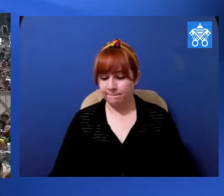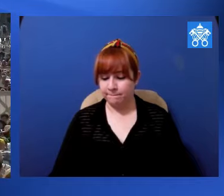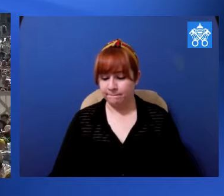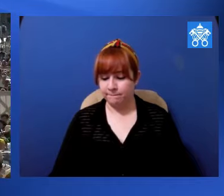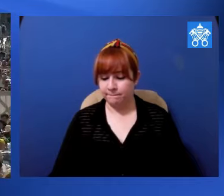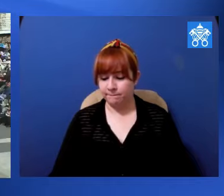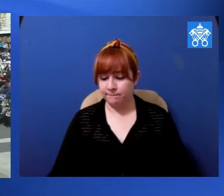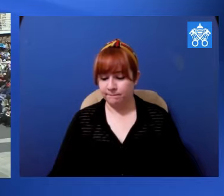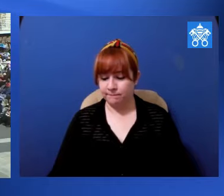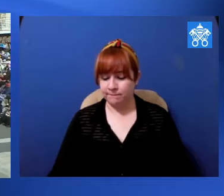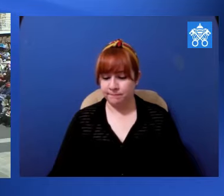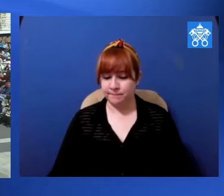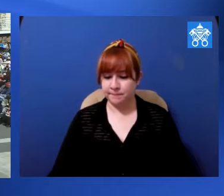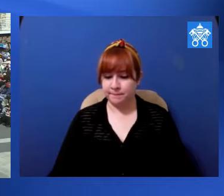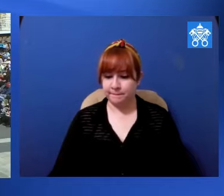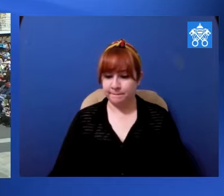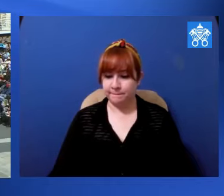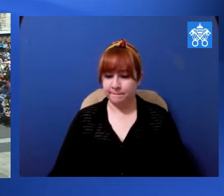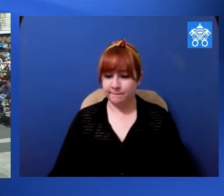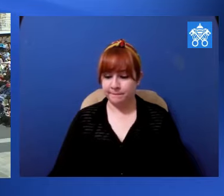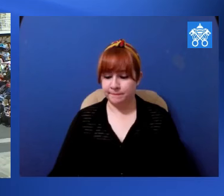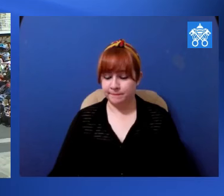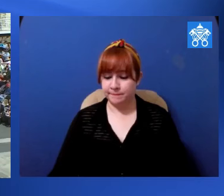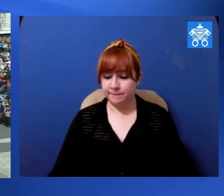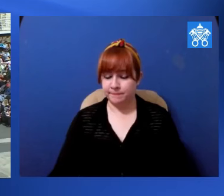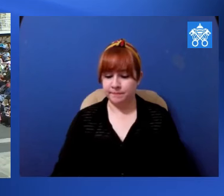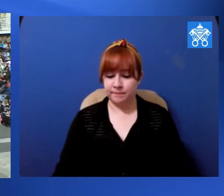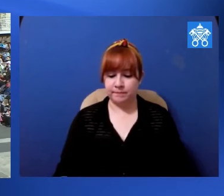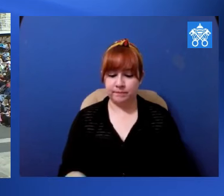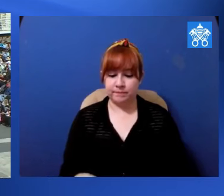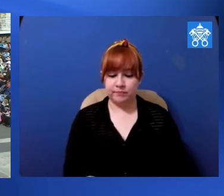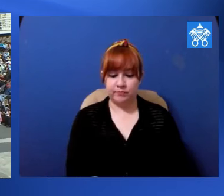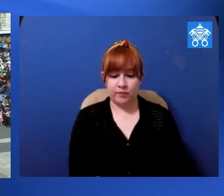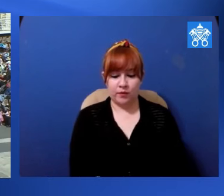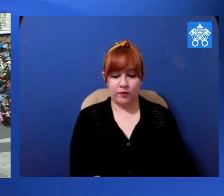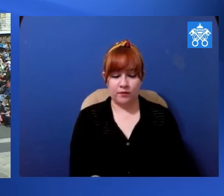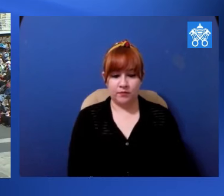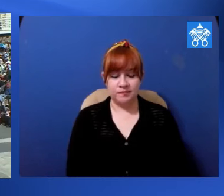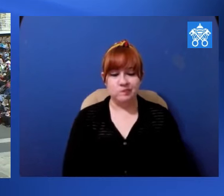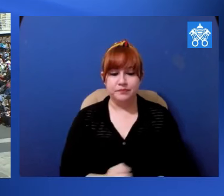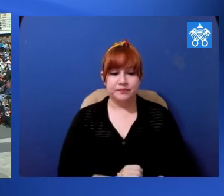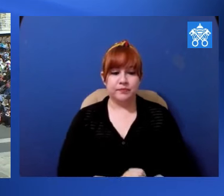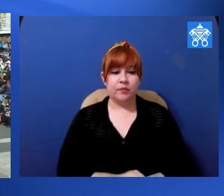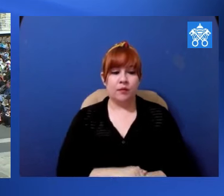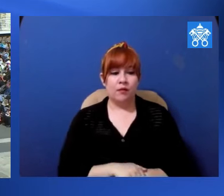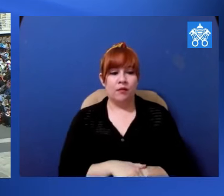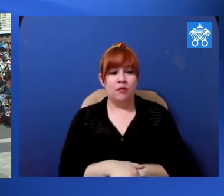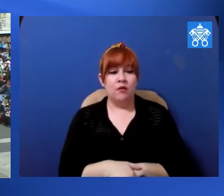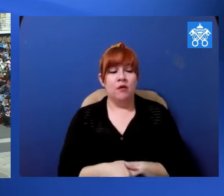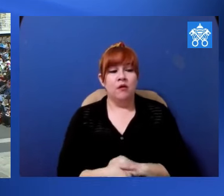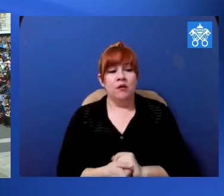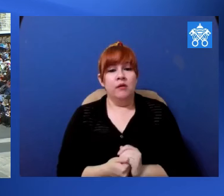مقطع من الكتاب المقدس قراءة شخصية وبتأمل. والقراءة